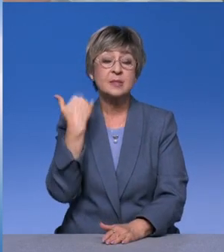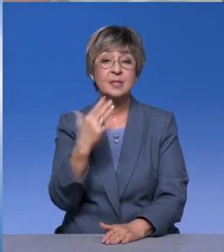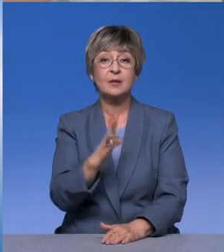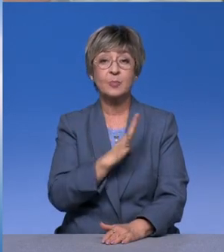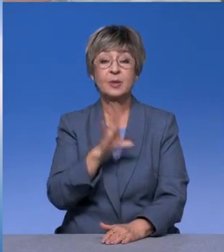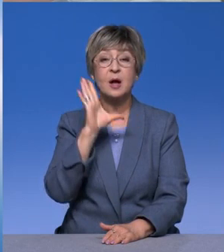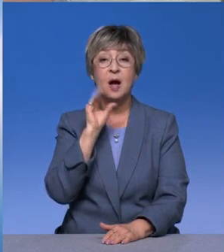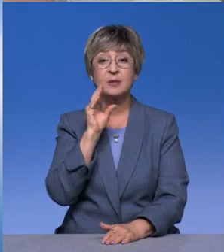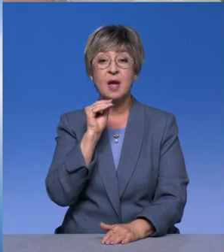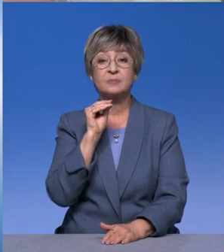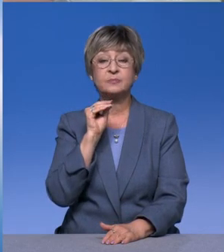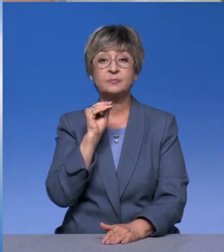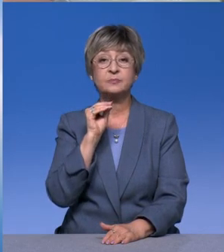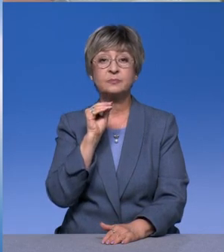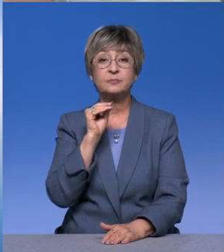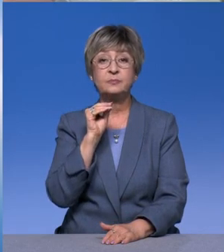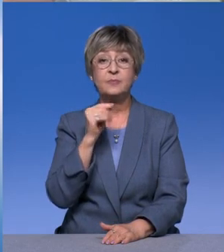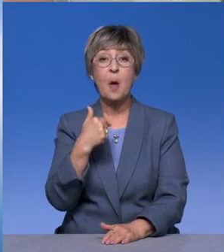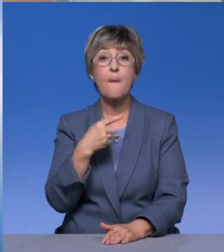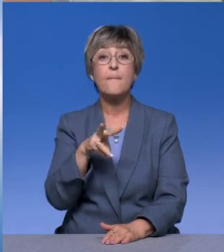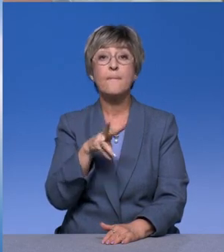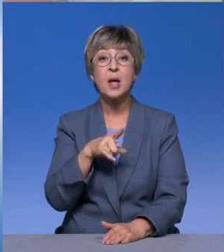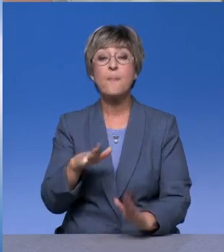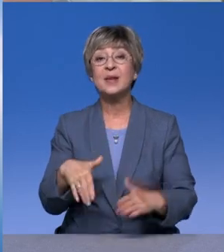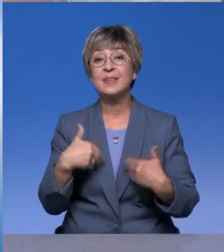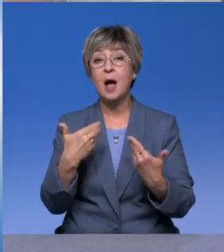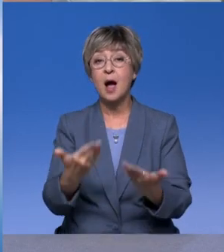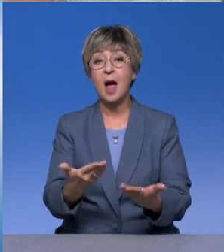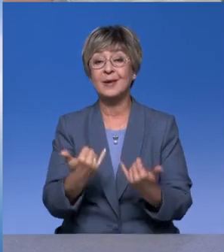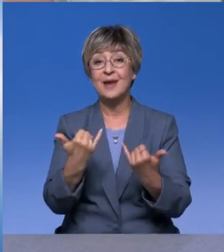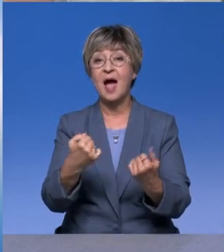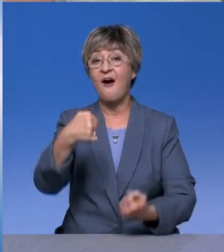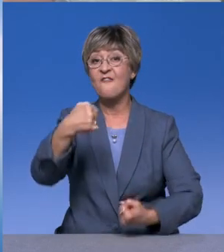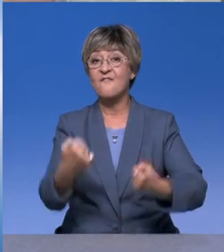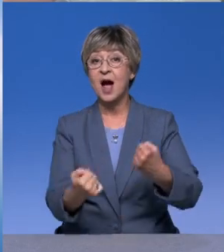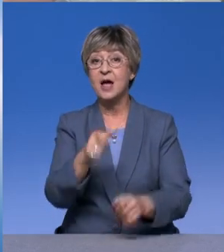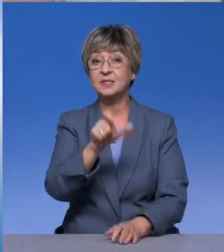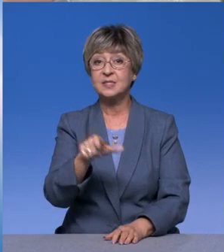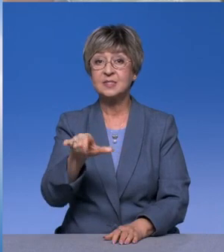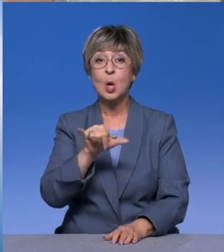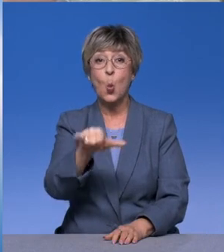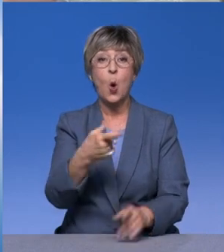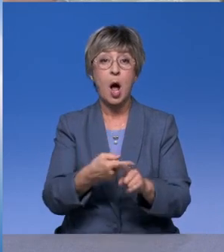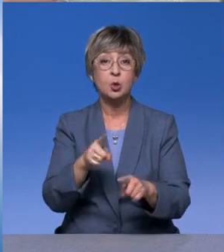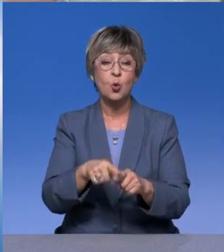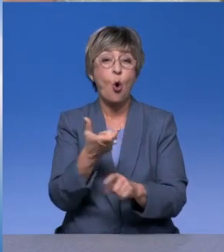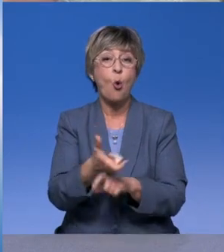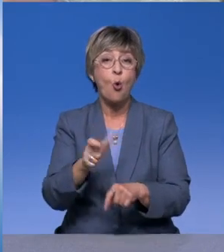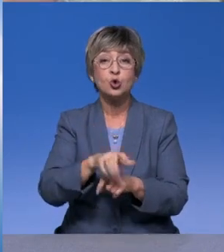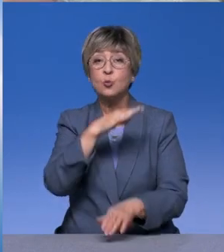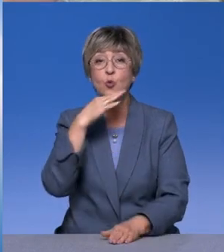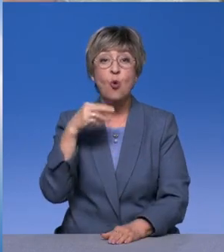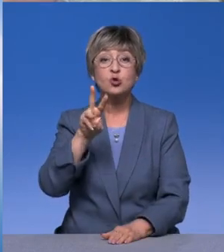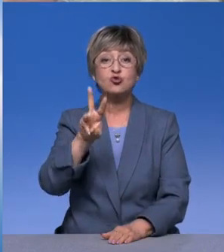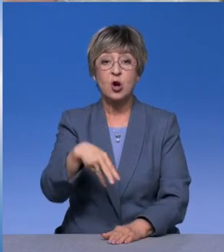когда мы предлагали для водителей, у которых очень много штрафов, то есть